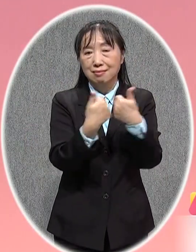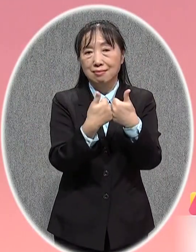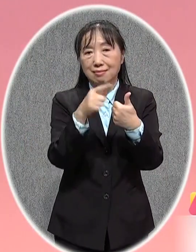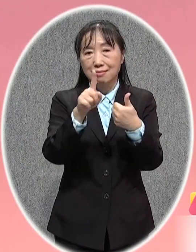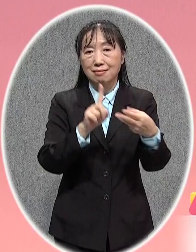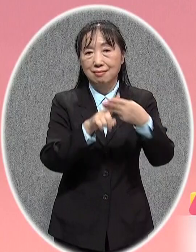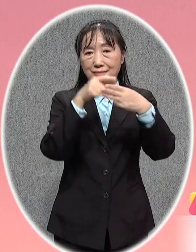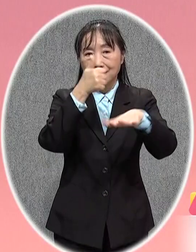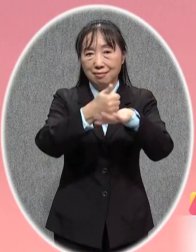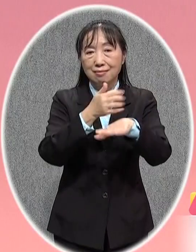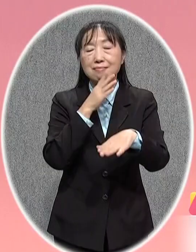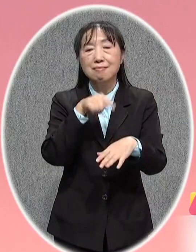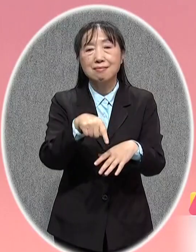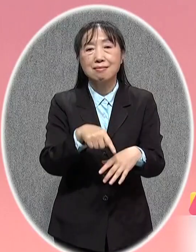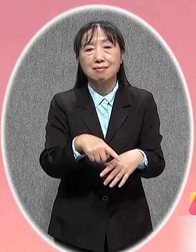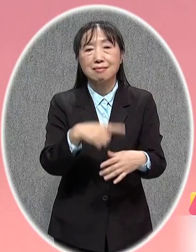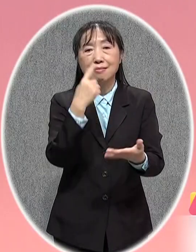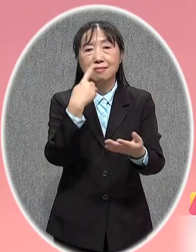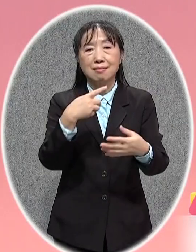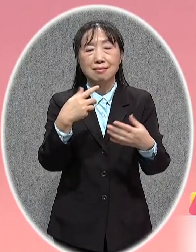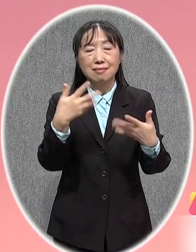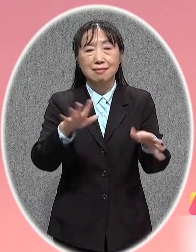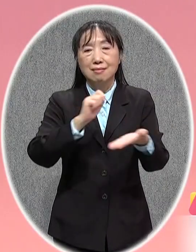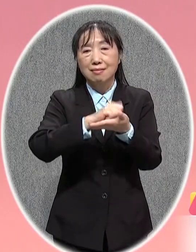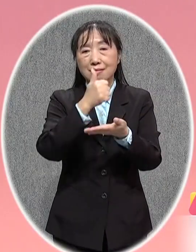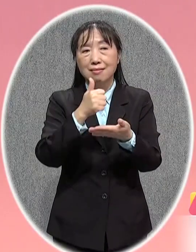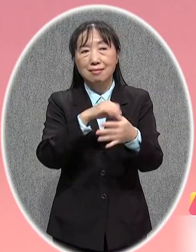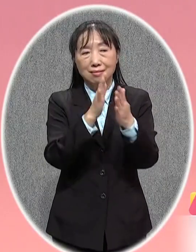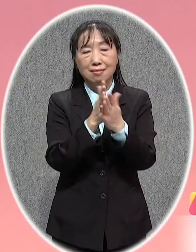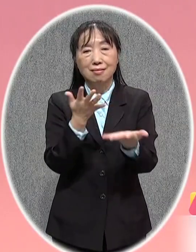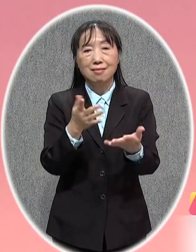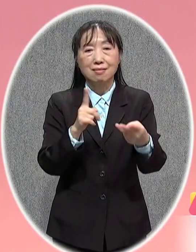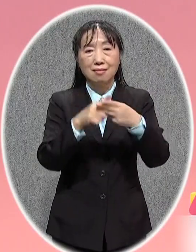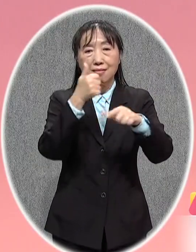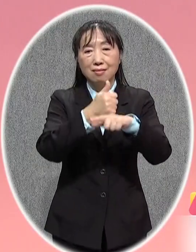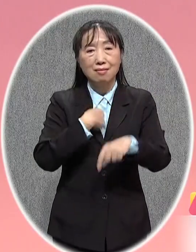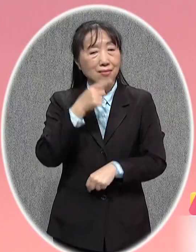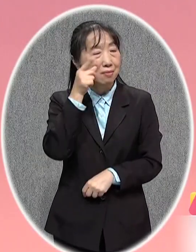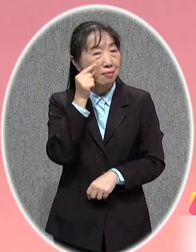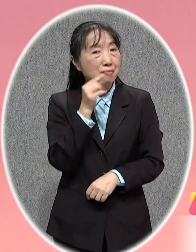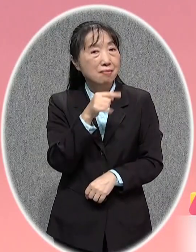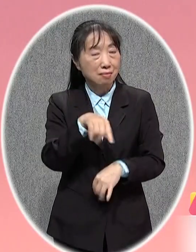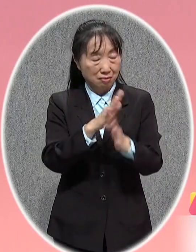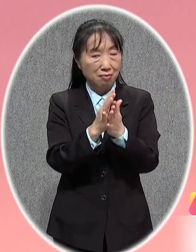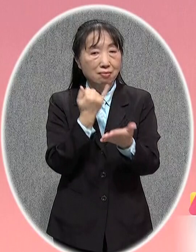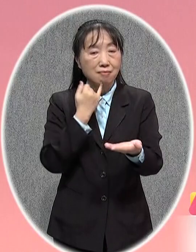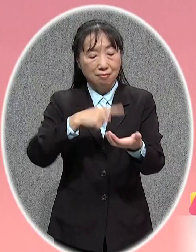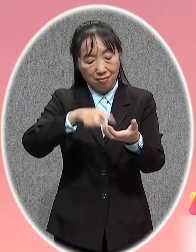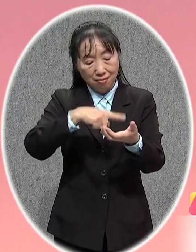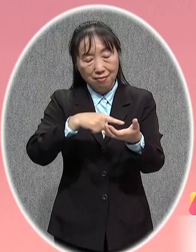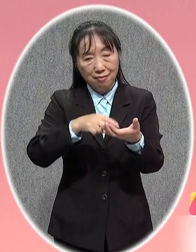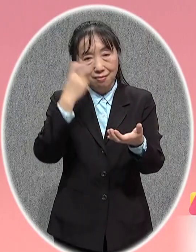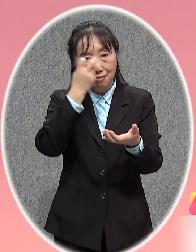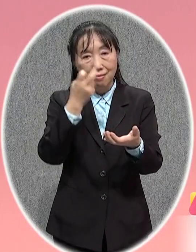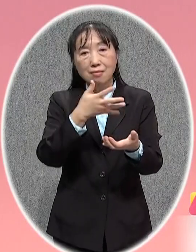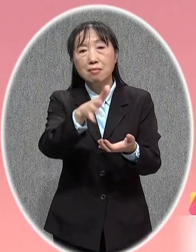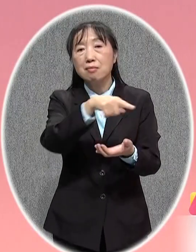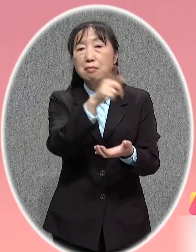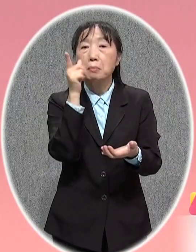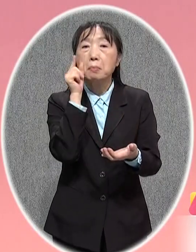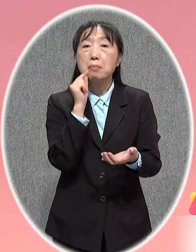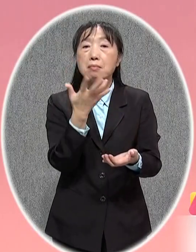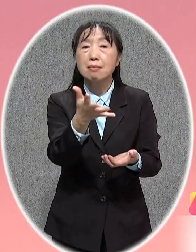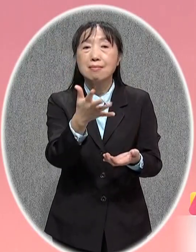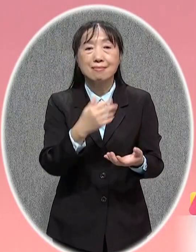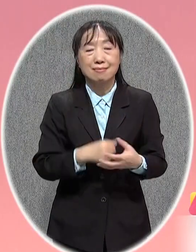会的主席。所有的媒体大概如果我们常说那个主席落泪的，大概查一下都可以看得到他为什么哭泣，为什